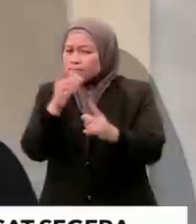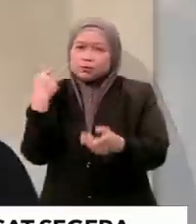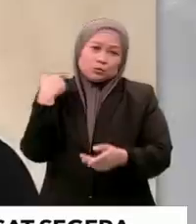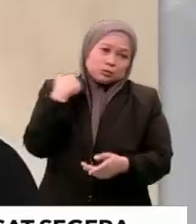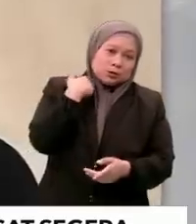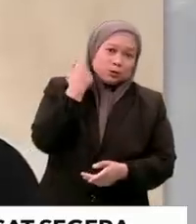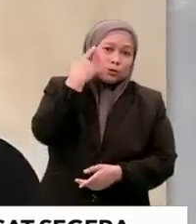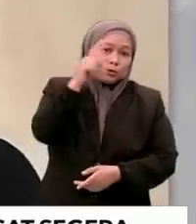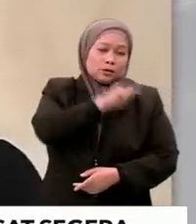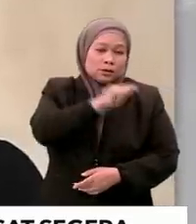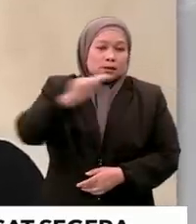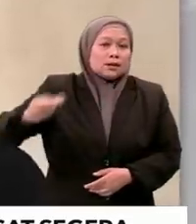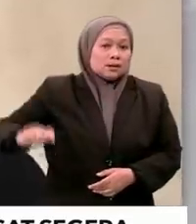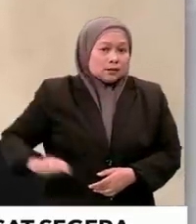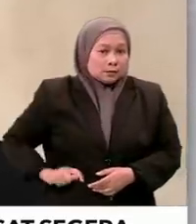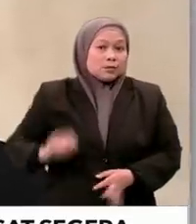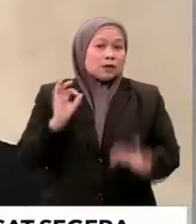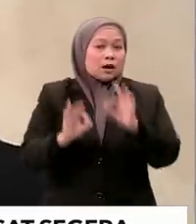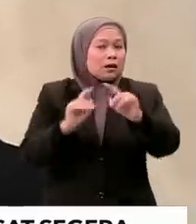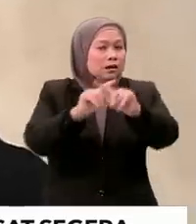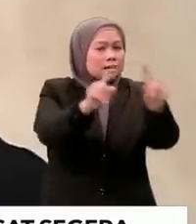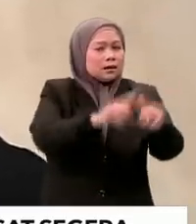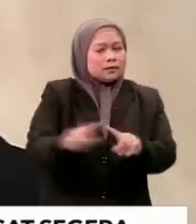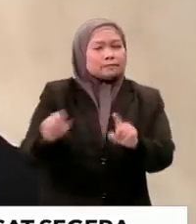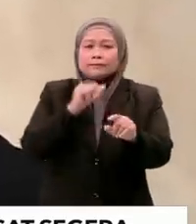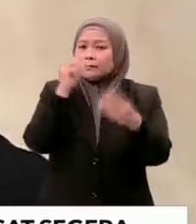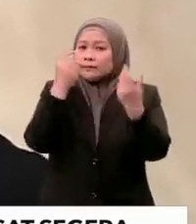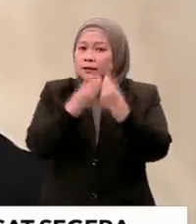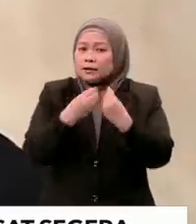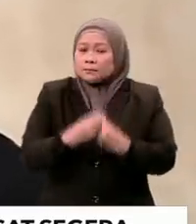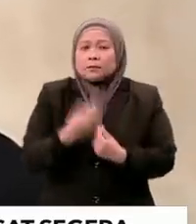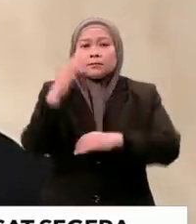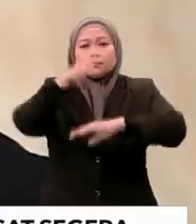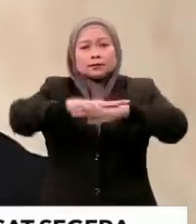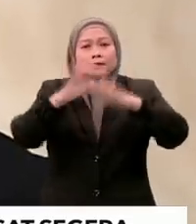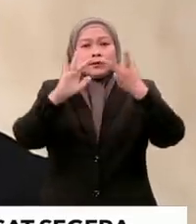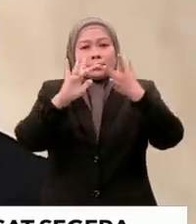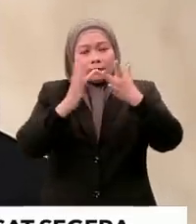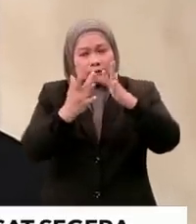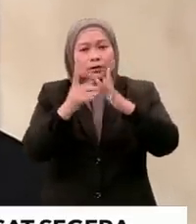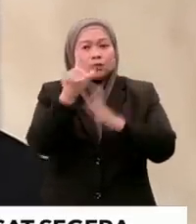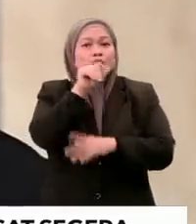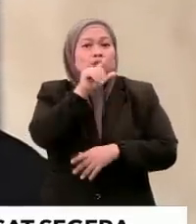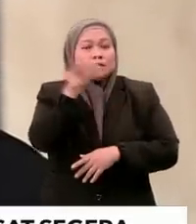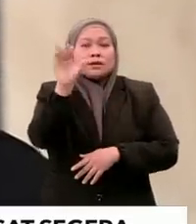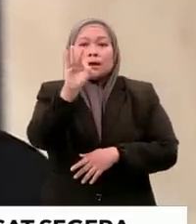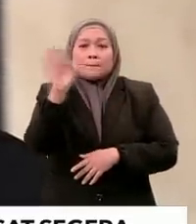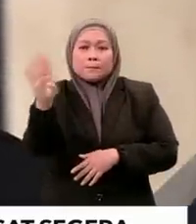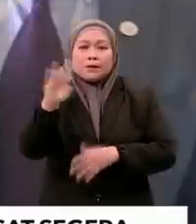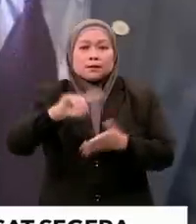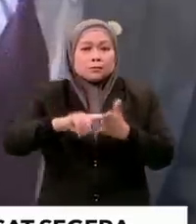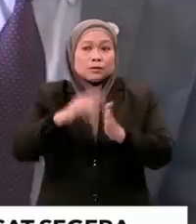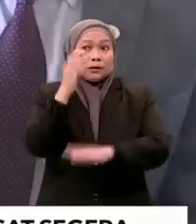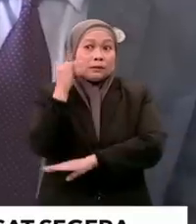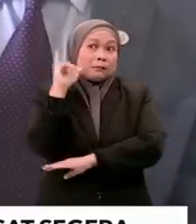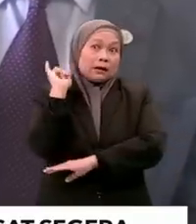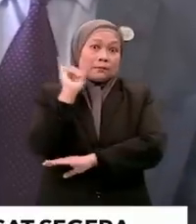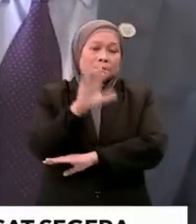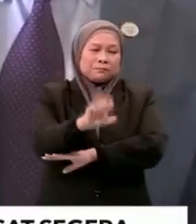terhadap Tengku Maimun di dalam berbagai media melambangkan sosial termasuk aplikasi Twitter dan Facebook sejak tengah malam